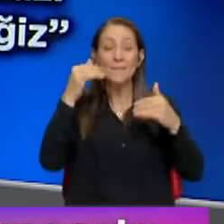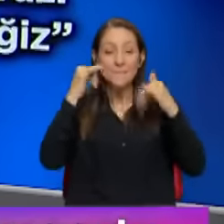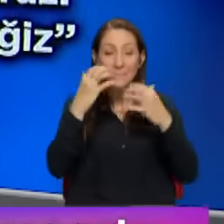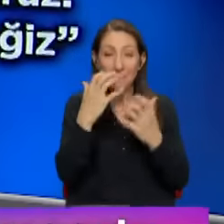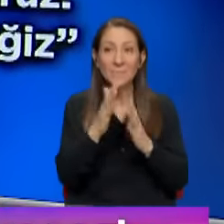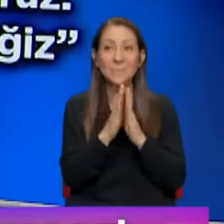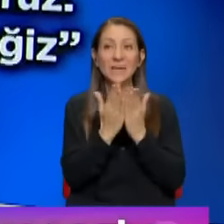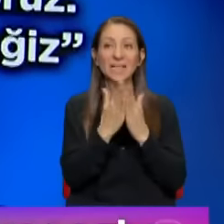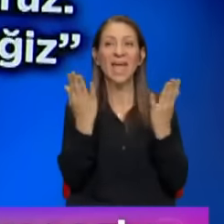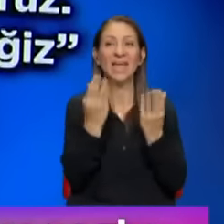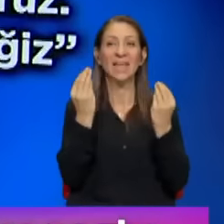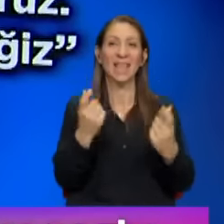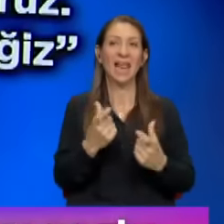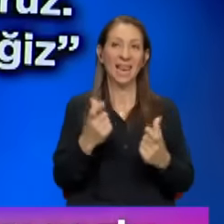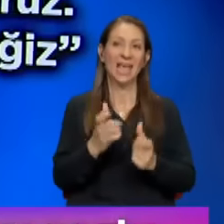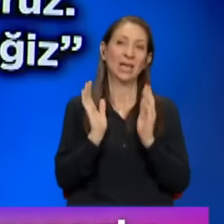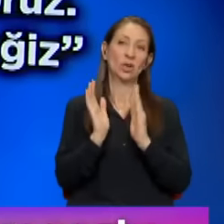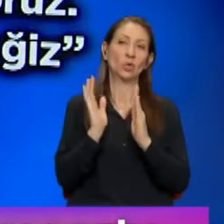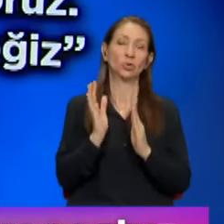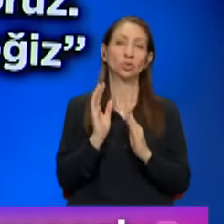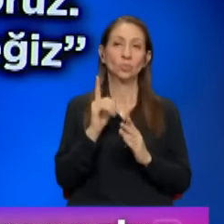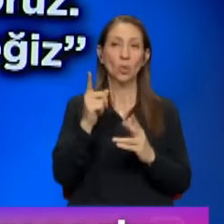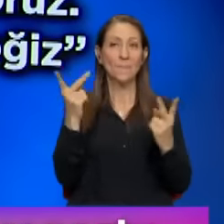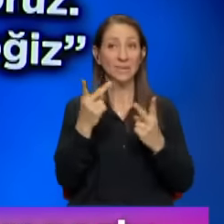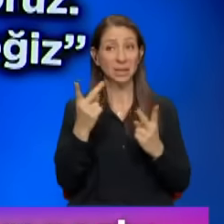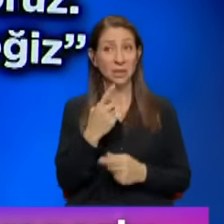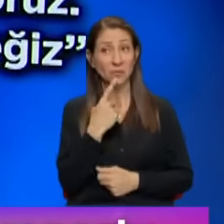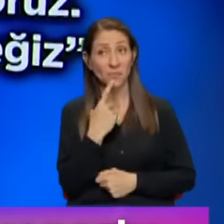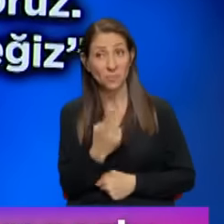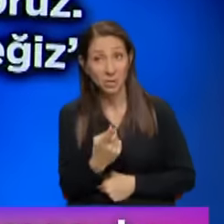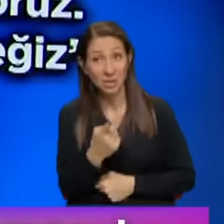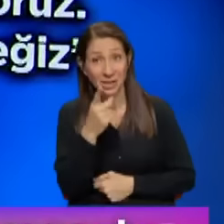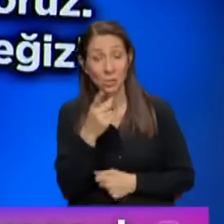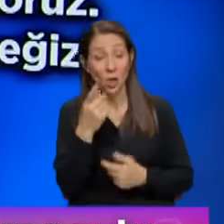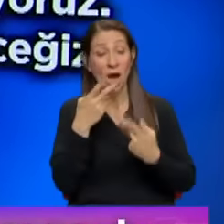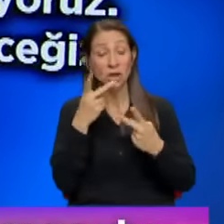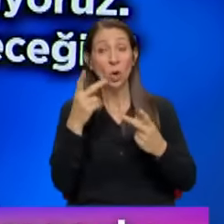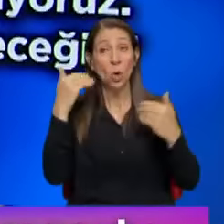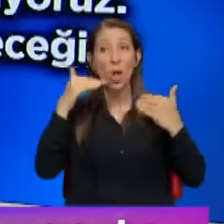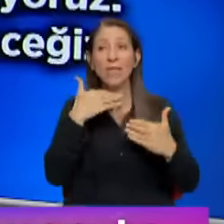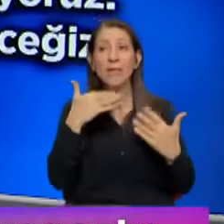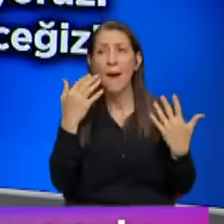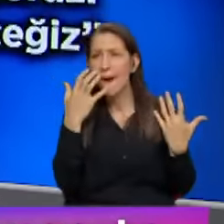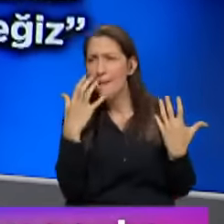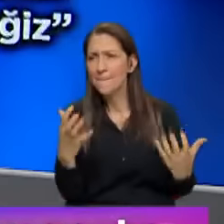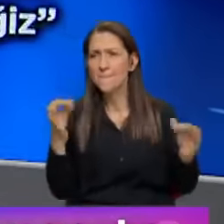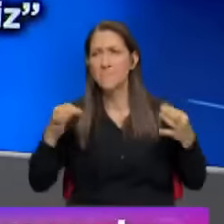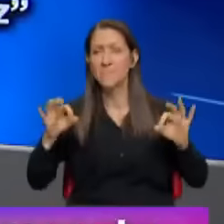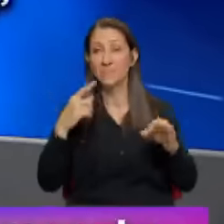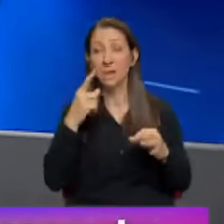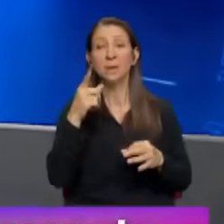hayvancılığımızla Mersin'de en iyi yerlere doğru gidiyoruz. Bu mesajları vermişti. Koyun etini öve öve bitiremezken. Peki kendisi o zaman